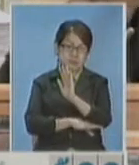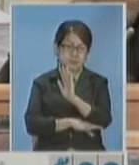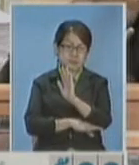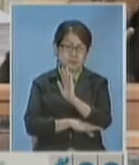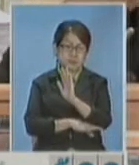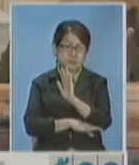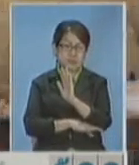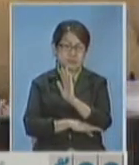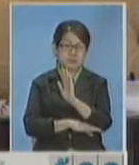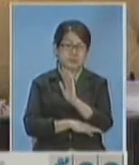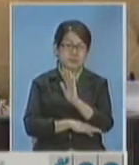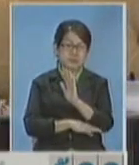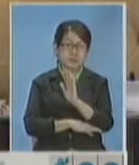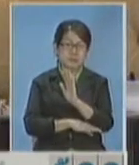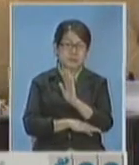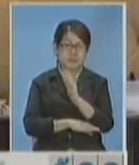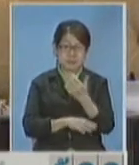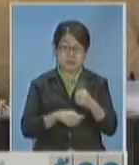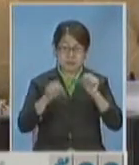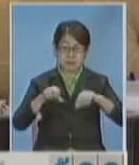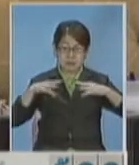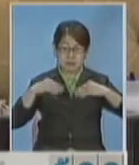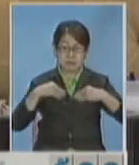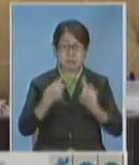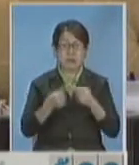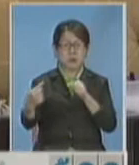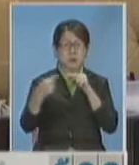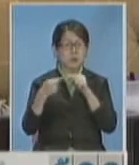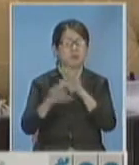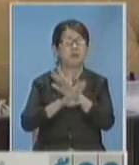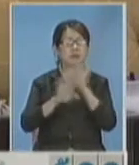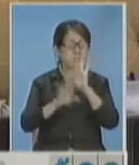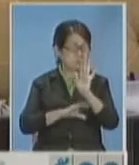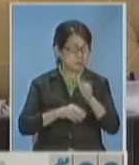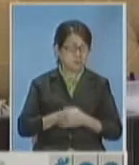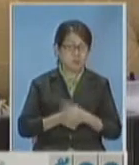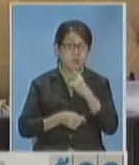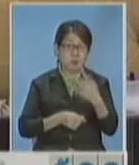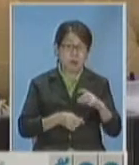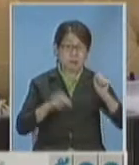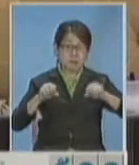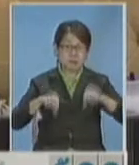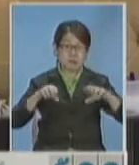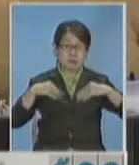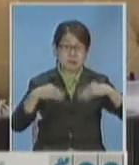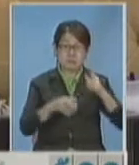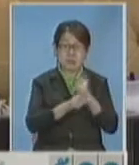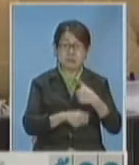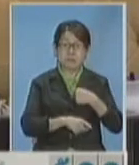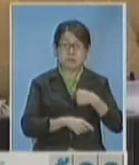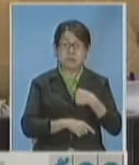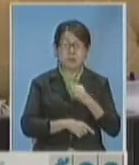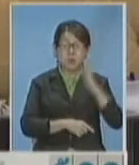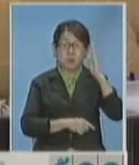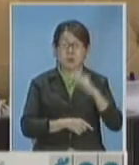ในท่านครับในเมื่อเห็นด้วยแล้วก็อย่าแย้งเลยครับท่านพูดเองว่าเห็นด้วยก็ไม่ต้องแ